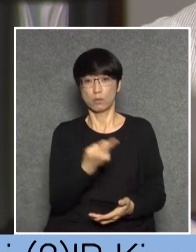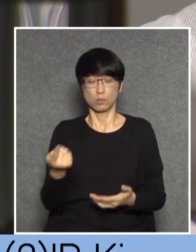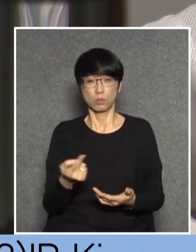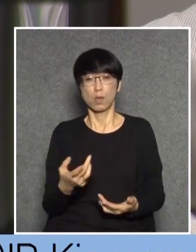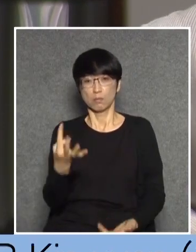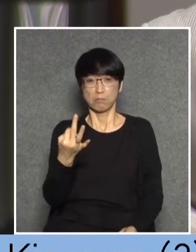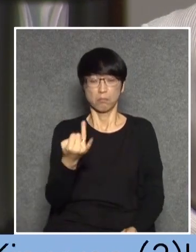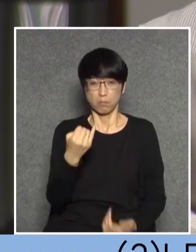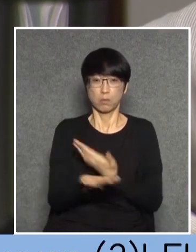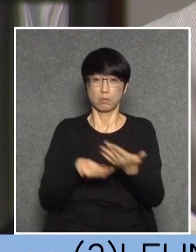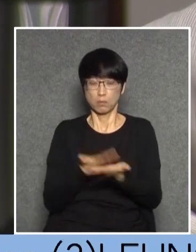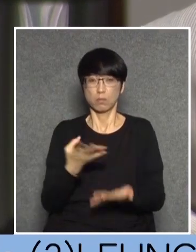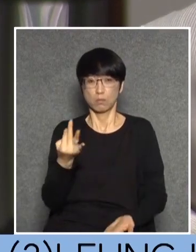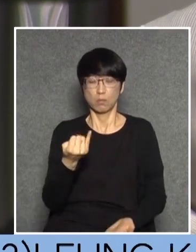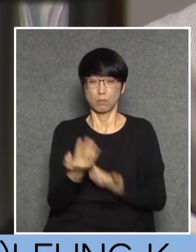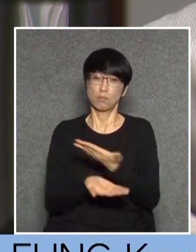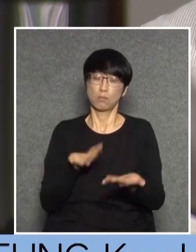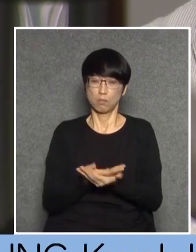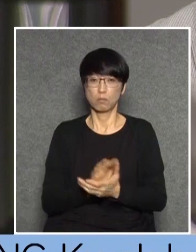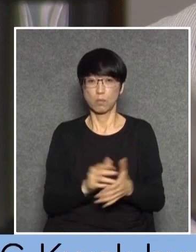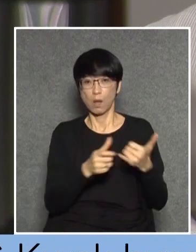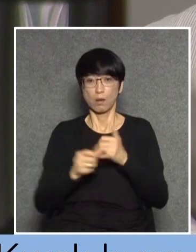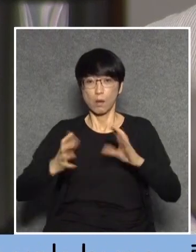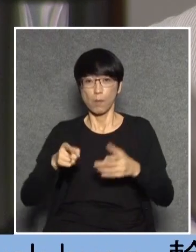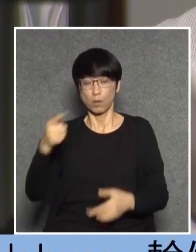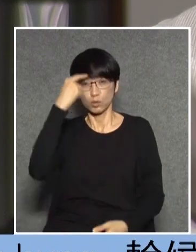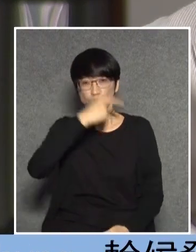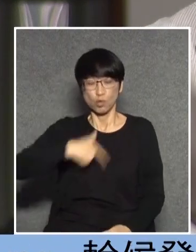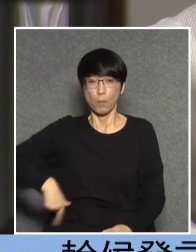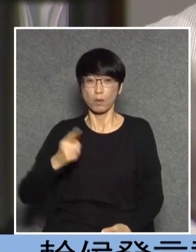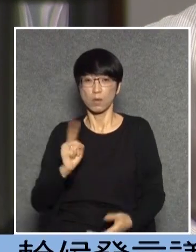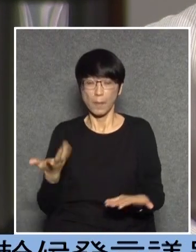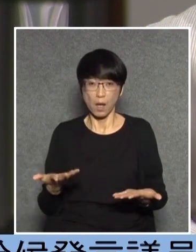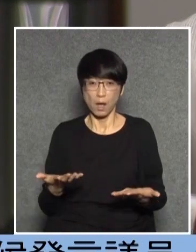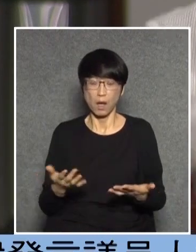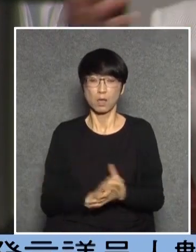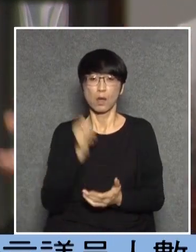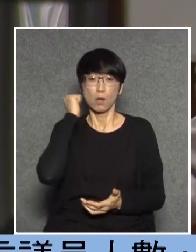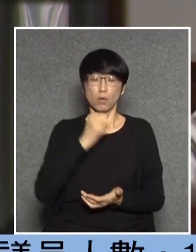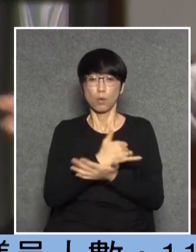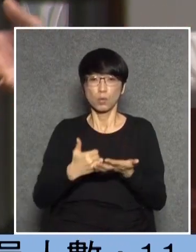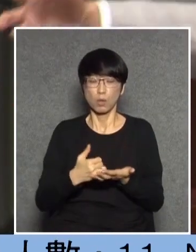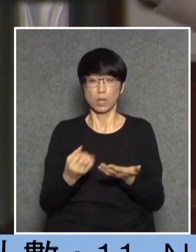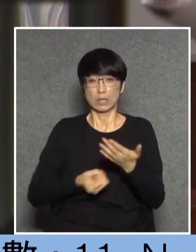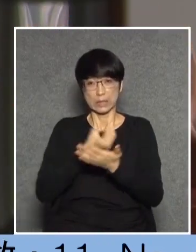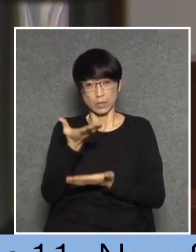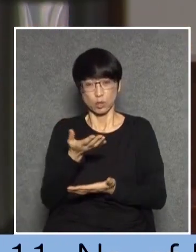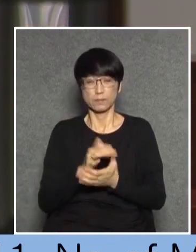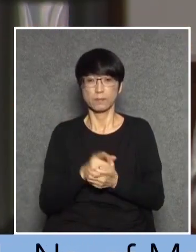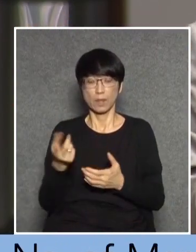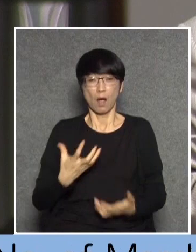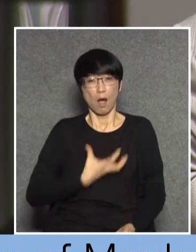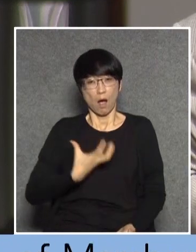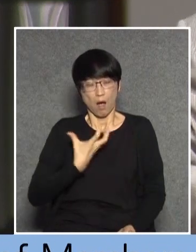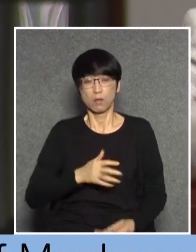講？係嘛？拉咩布啊？你買長毛而家算唔算拉布？最初因為前民退休保障啊提出，哇咁嗰陣時搞到興合合，而